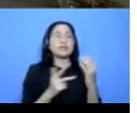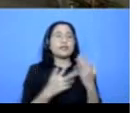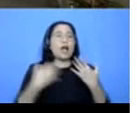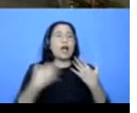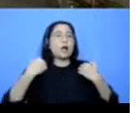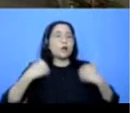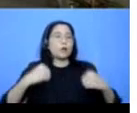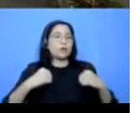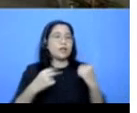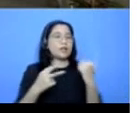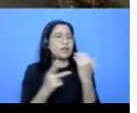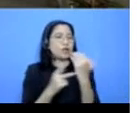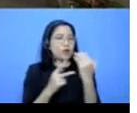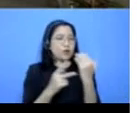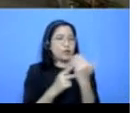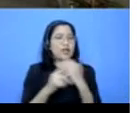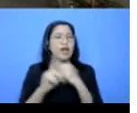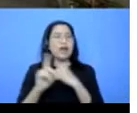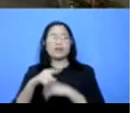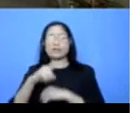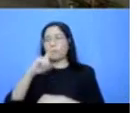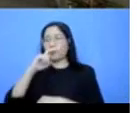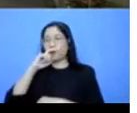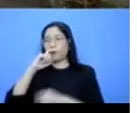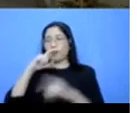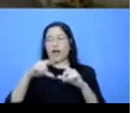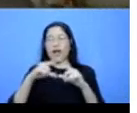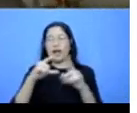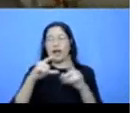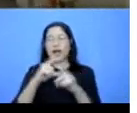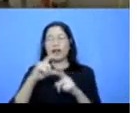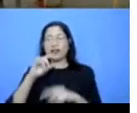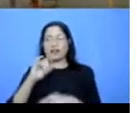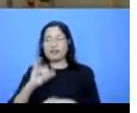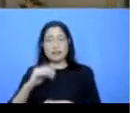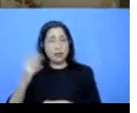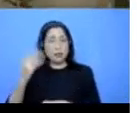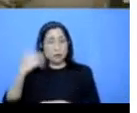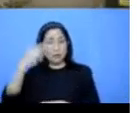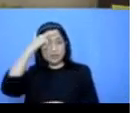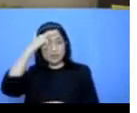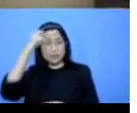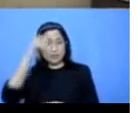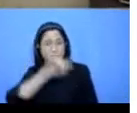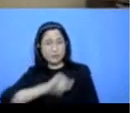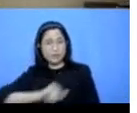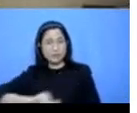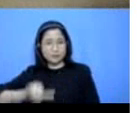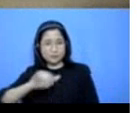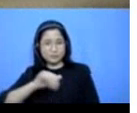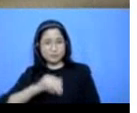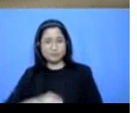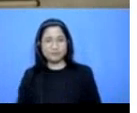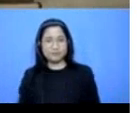Bapak Ibu. Yuk kita belajar bersama sekarang.